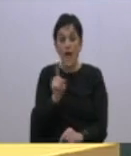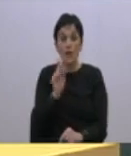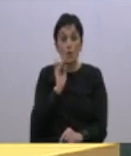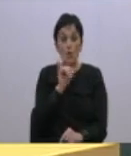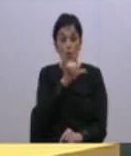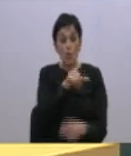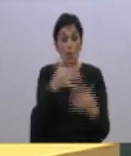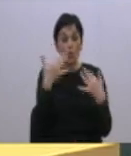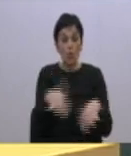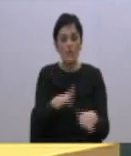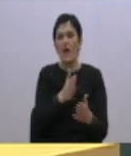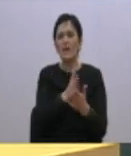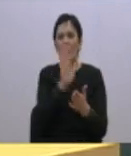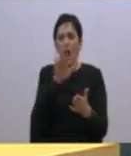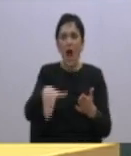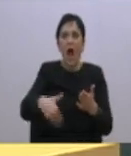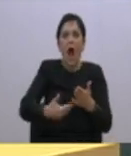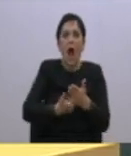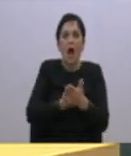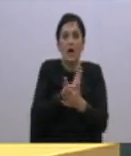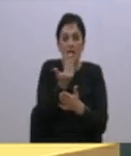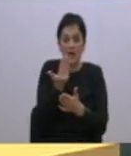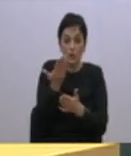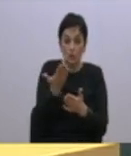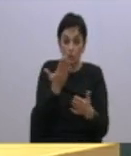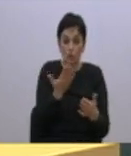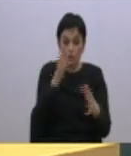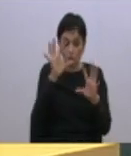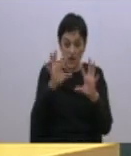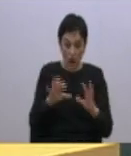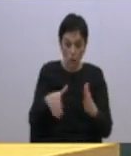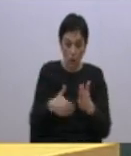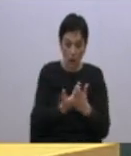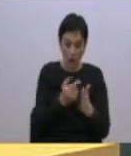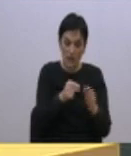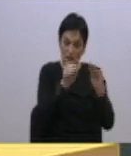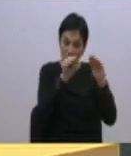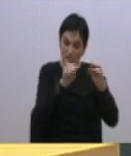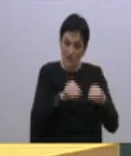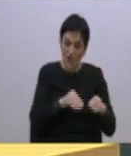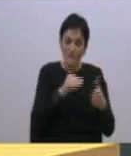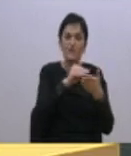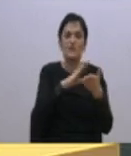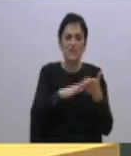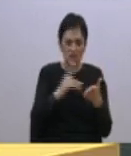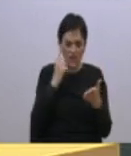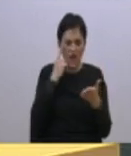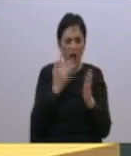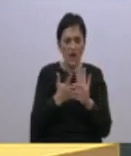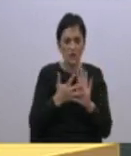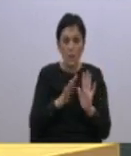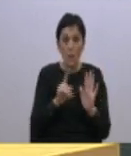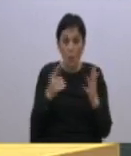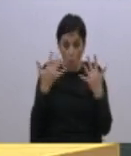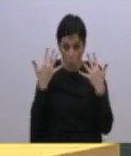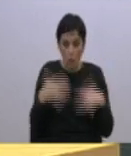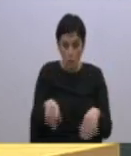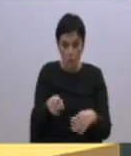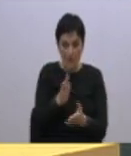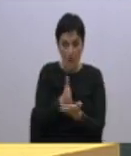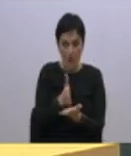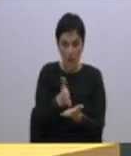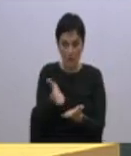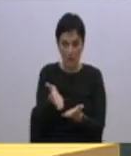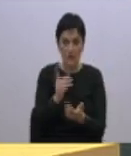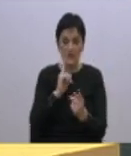უკვე მოადი ახლა ახლა რო აკომპლექტებდეთ ანუ კანონს ახლა დამწერდეთ და მოდი ახლა რაღაცები ჩავწეროთ ეს გასაგებია და უკვე მომხდარია